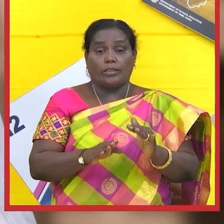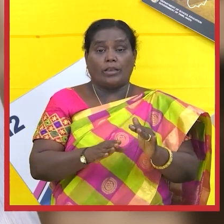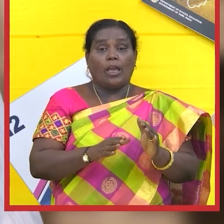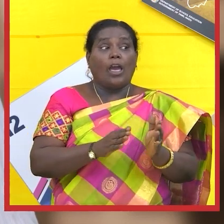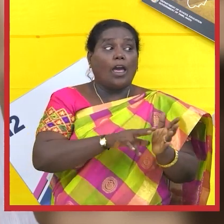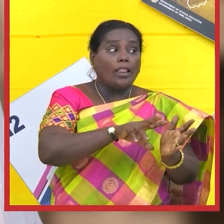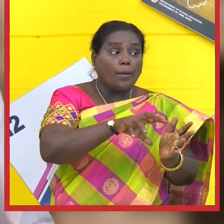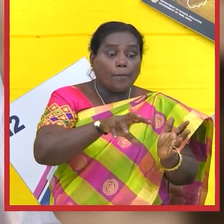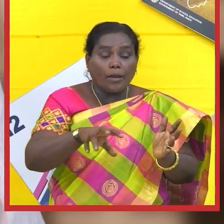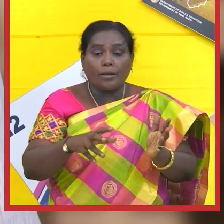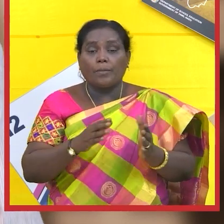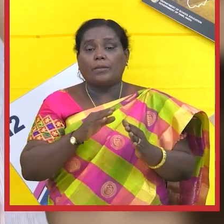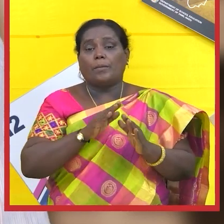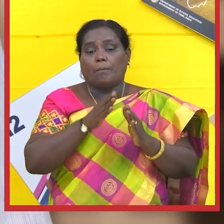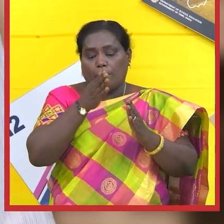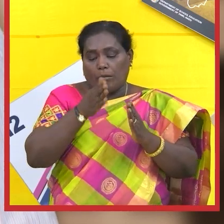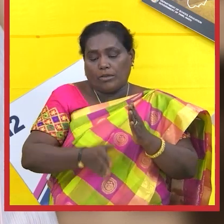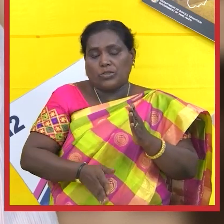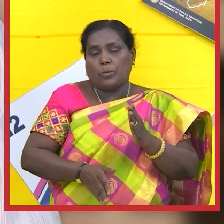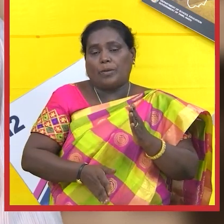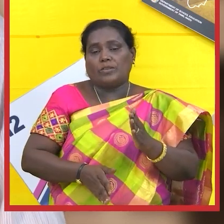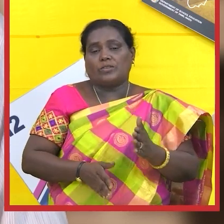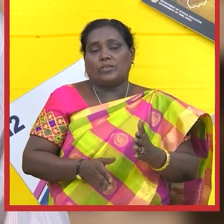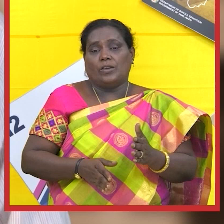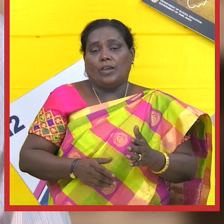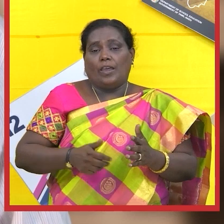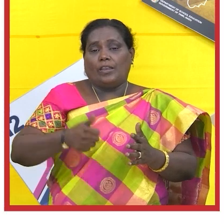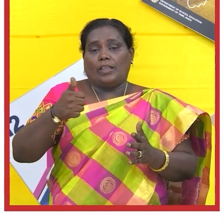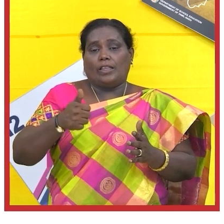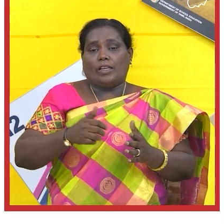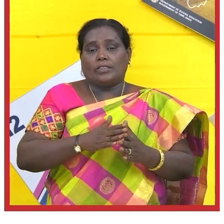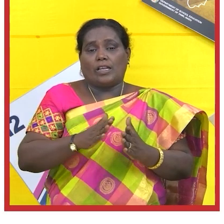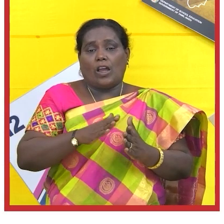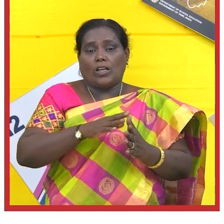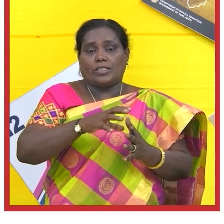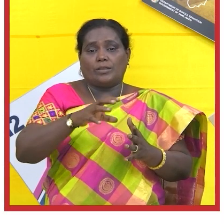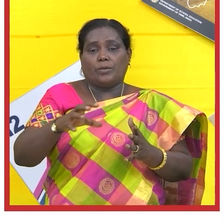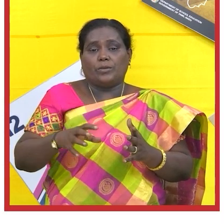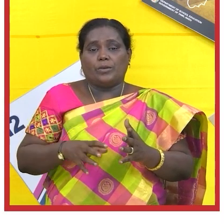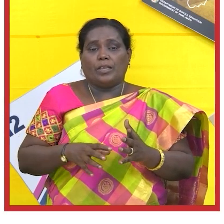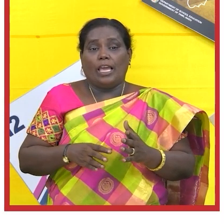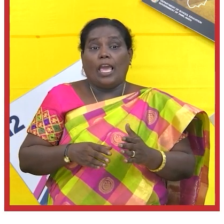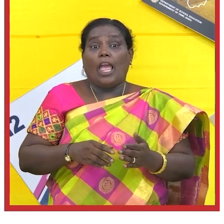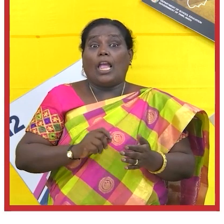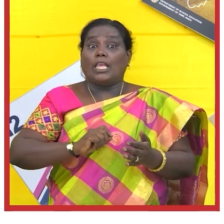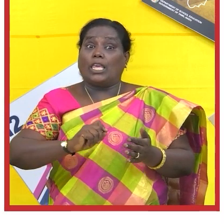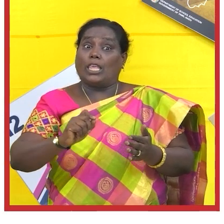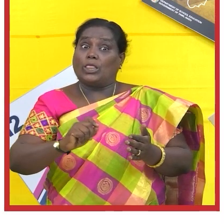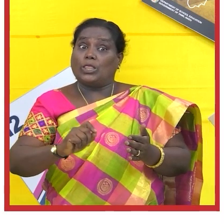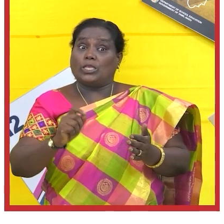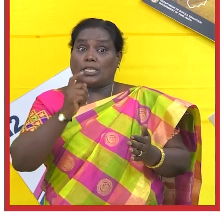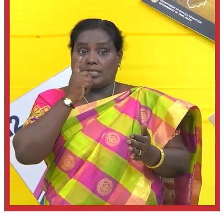செய்யப்பட்டிருந்தது அவர்களுக்கு அந்த உரிமை மறுக்கப்பட்டிருந்தது ஆக நீதிக்கட்சி ஆட்சியின் பொழுது இந்து சமய அறநிலைய சட்டம் ஒன்றை